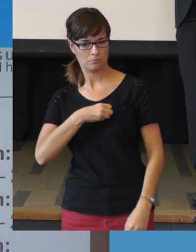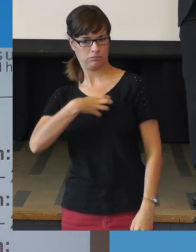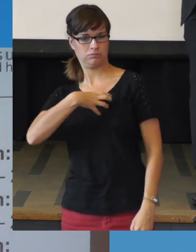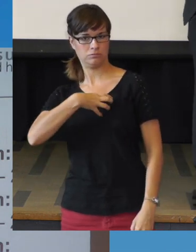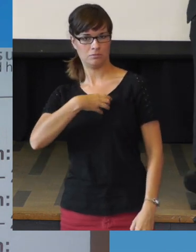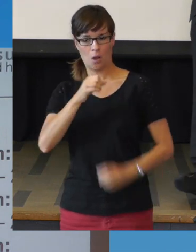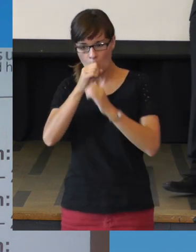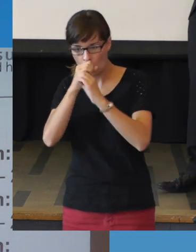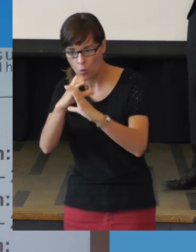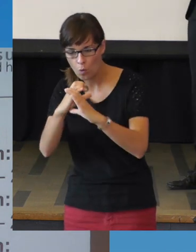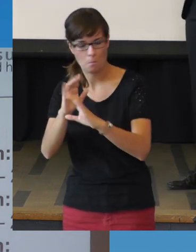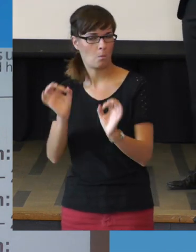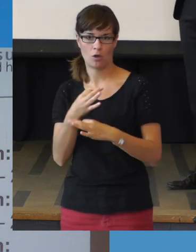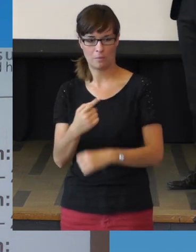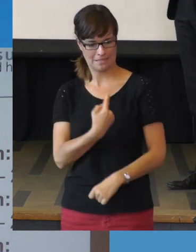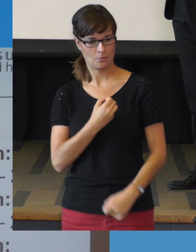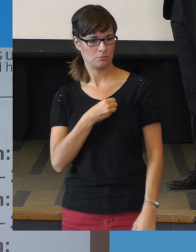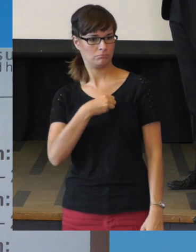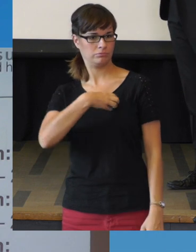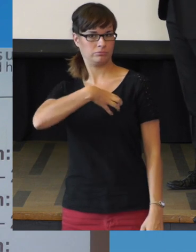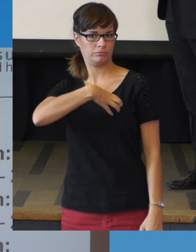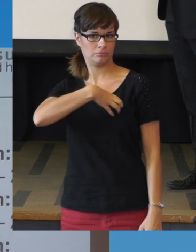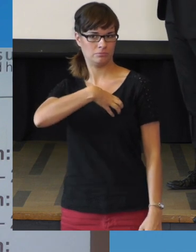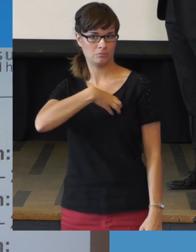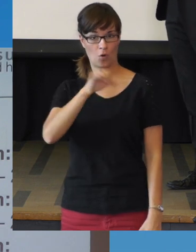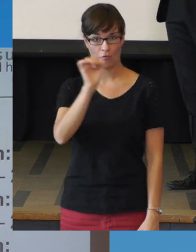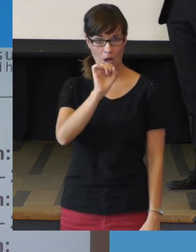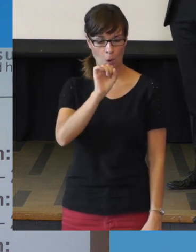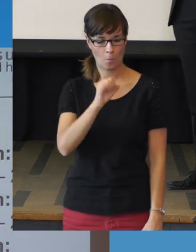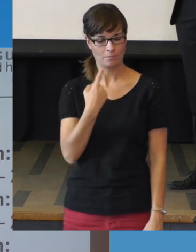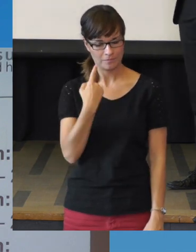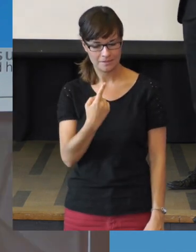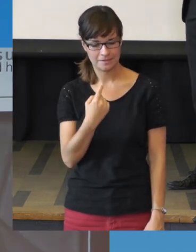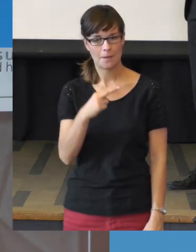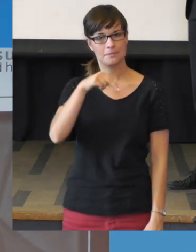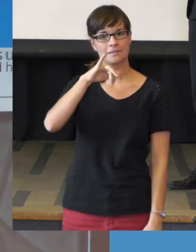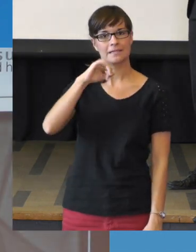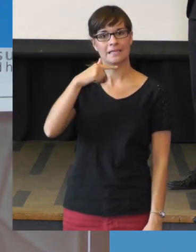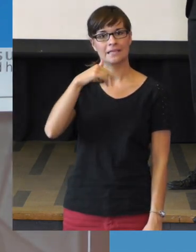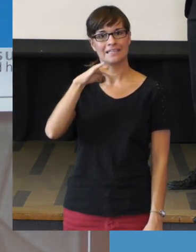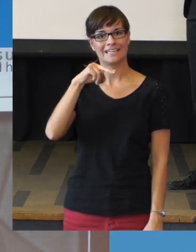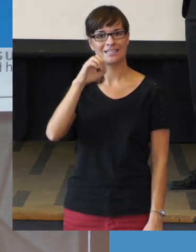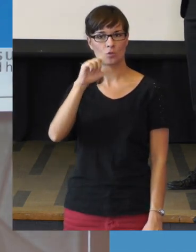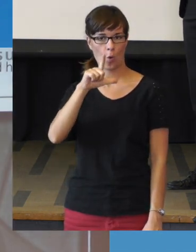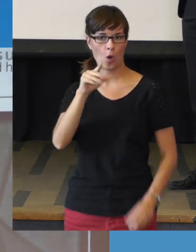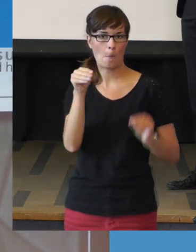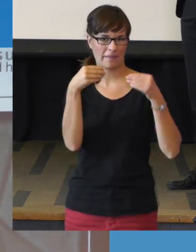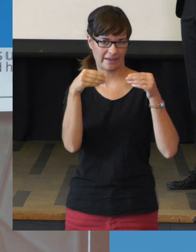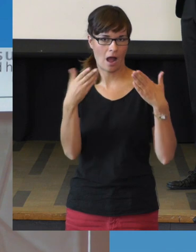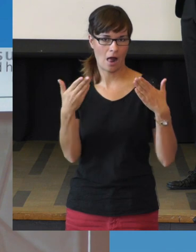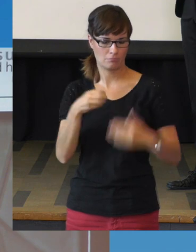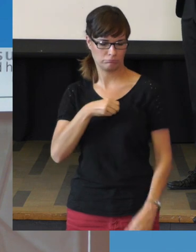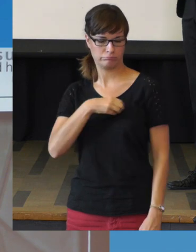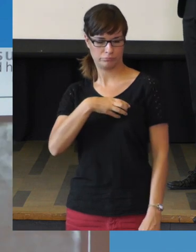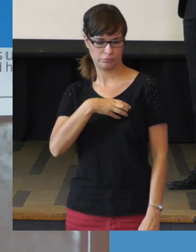muss, sondern die sich selber aufdehnt. Das liegt daran, dass diese Klappe hier aus Nitinol ist. Ich gehe mal über die ersten Punkte etwas schneller